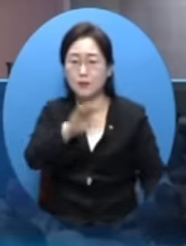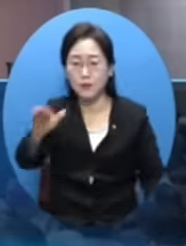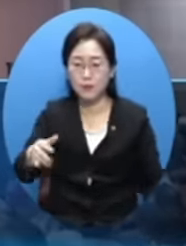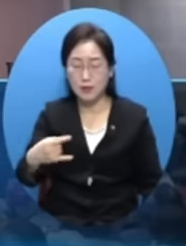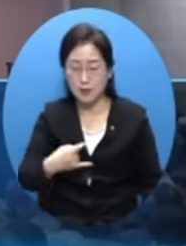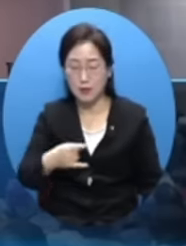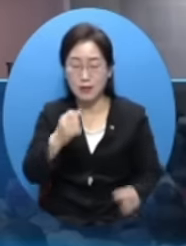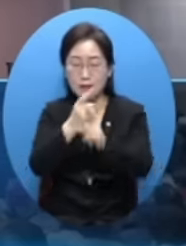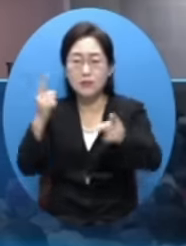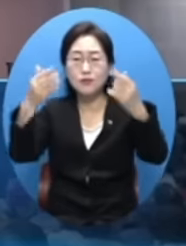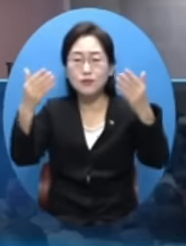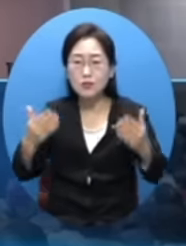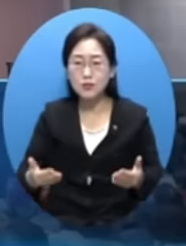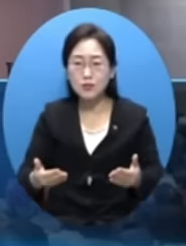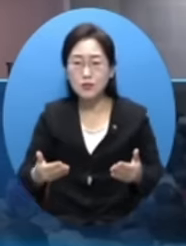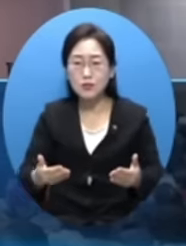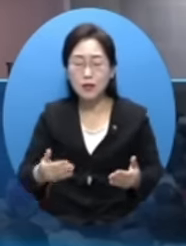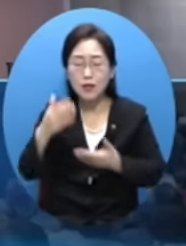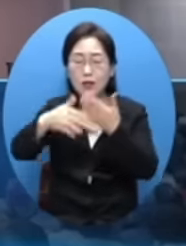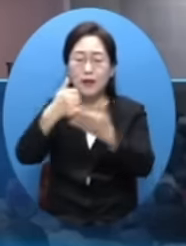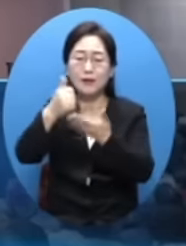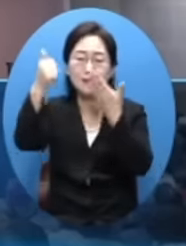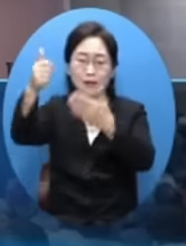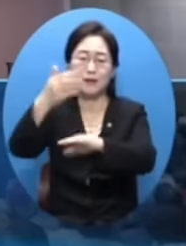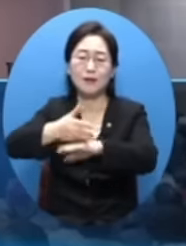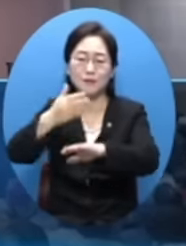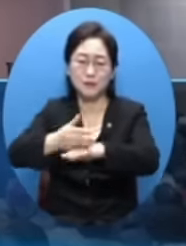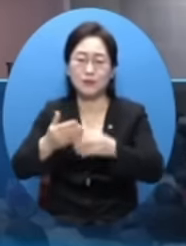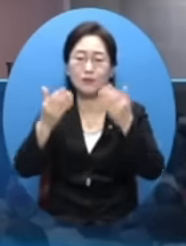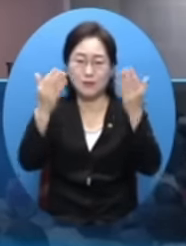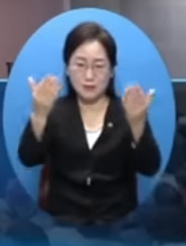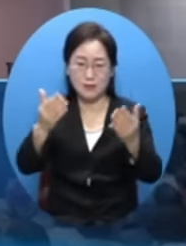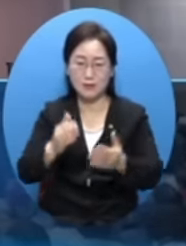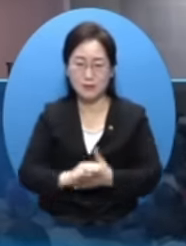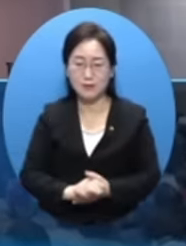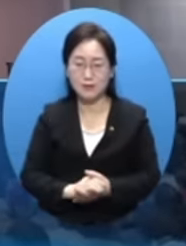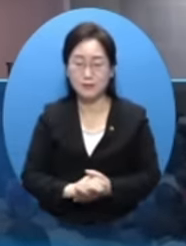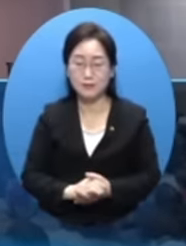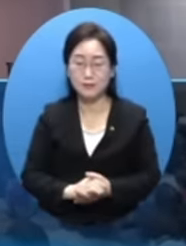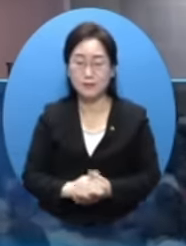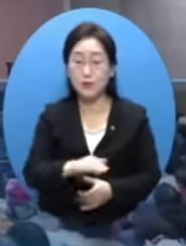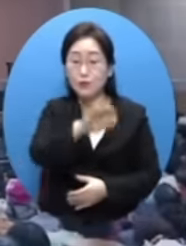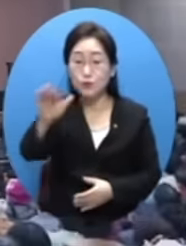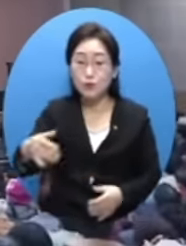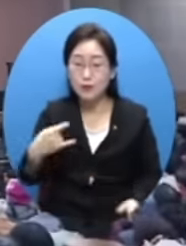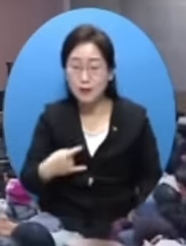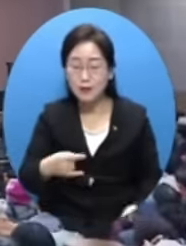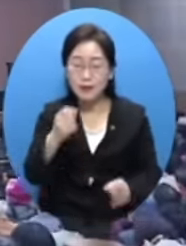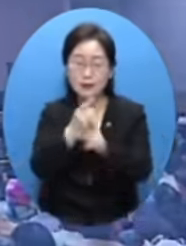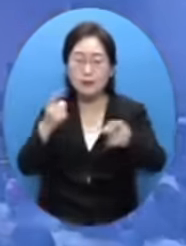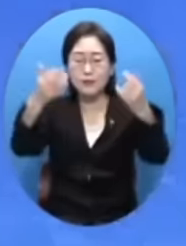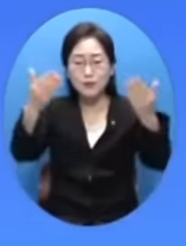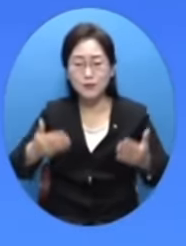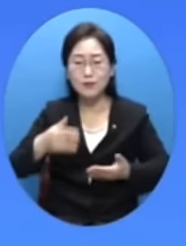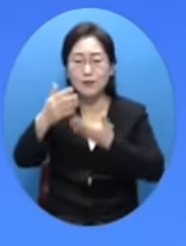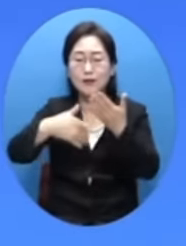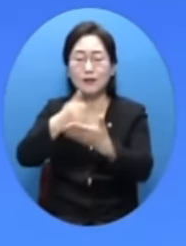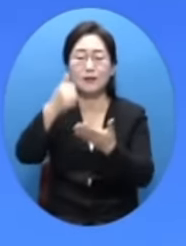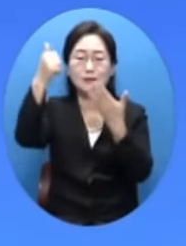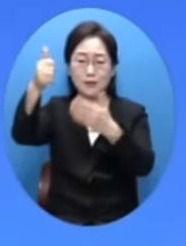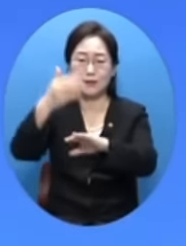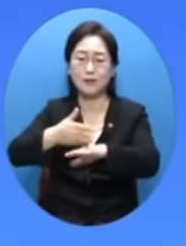우리에게 승리를 주시는 하나님께 감사하노니. 우리에게 승리를 주시는